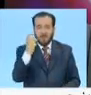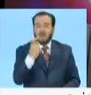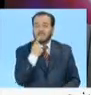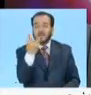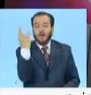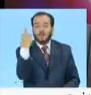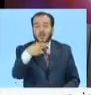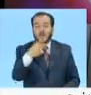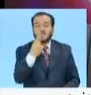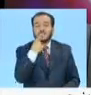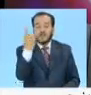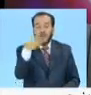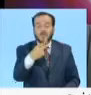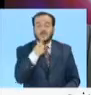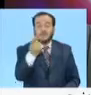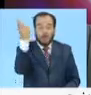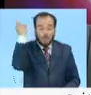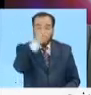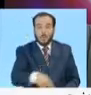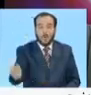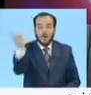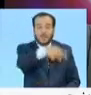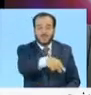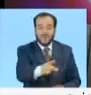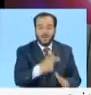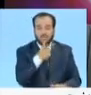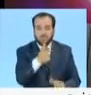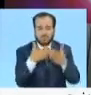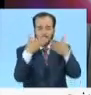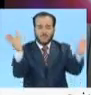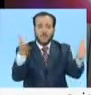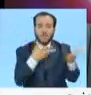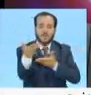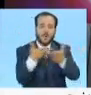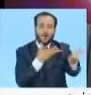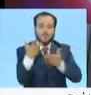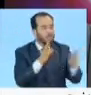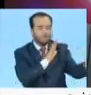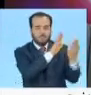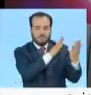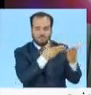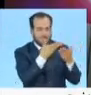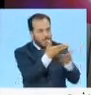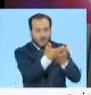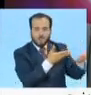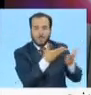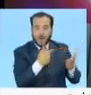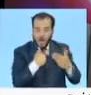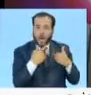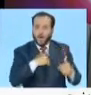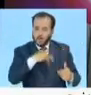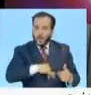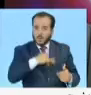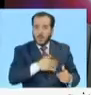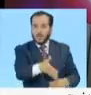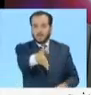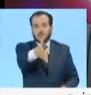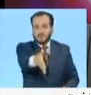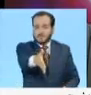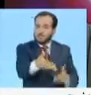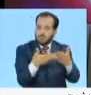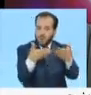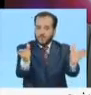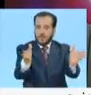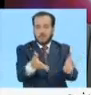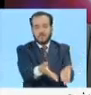من 10 سنوات، ولكن أبواب الحوار مفتوحة ولا يوجد أحد للحوار. نحن نريد حوار ويدنا دائما مفتوحة